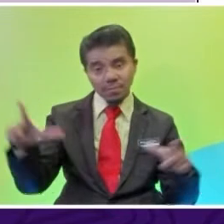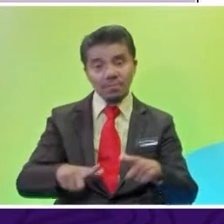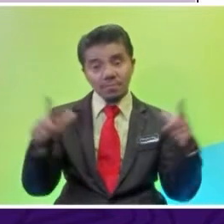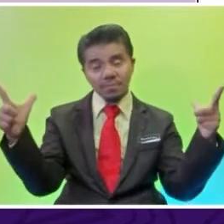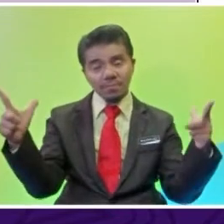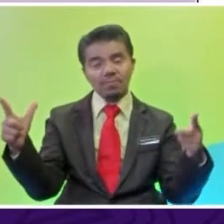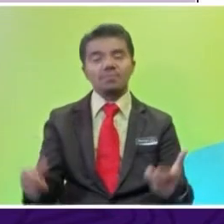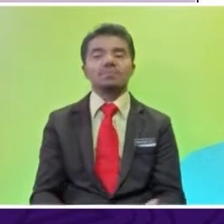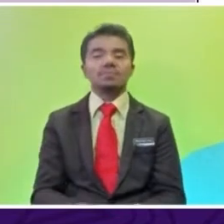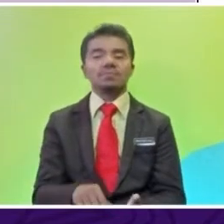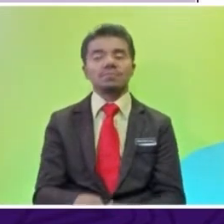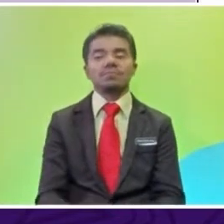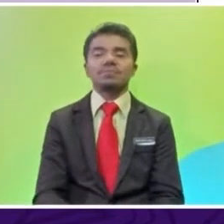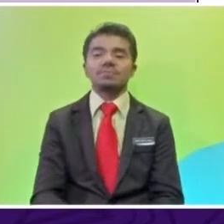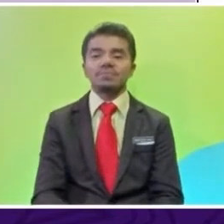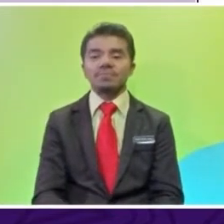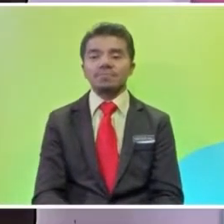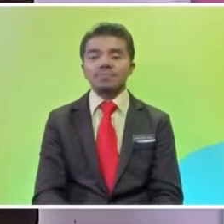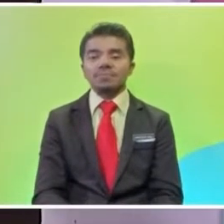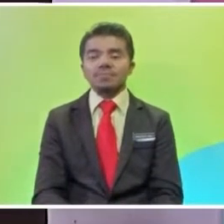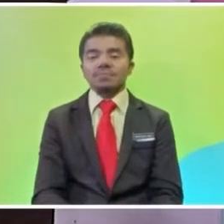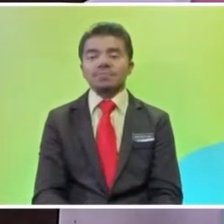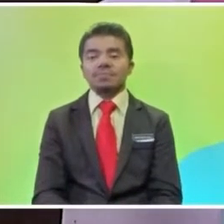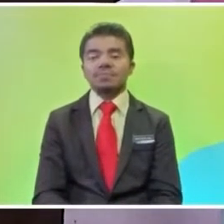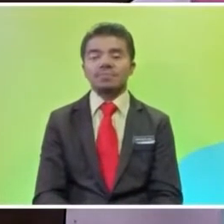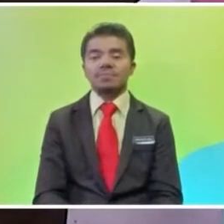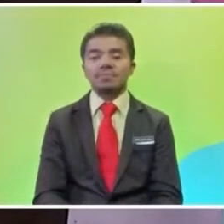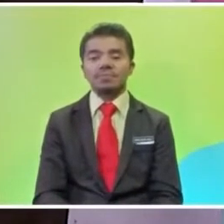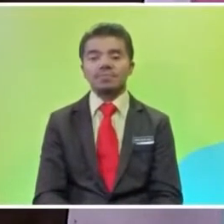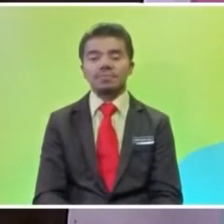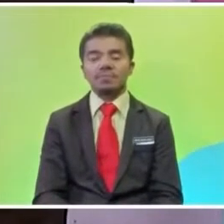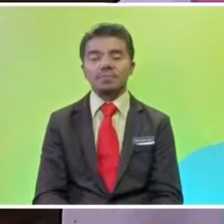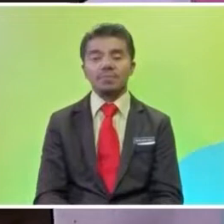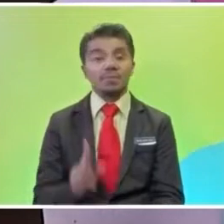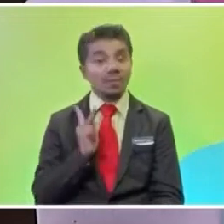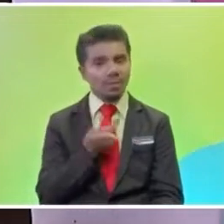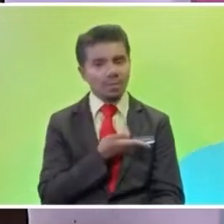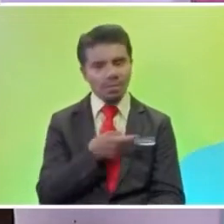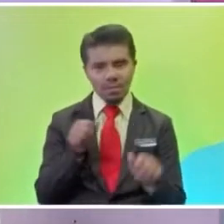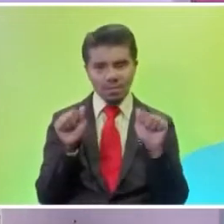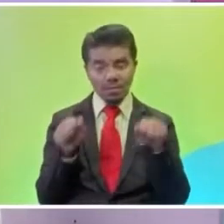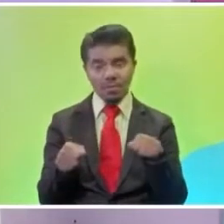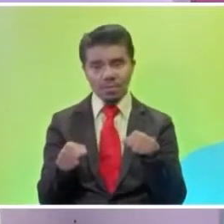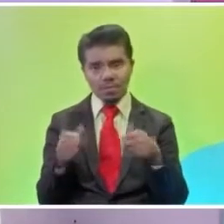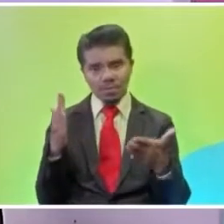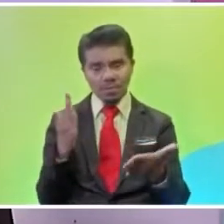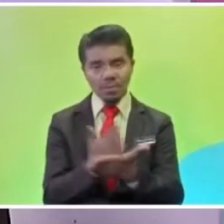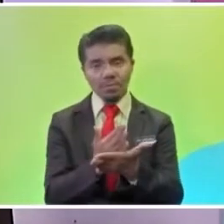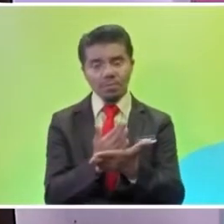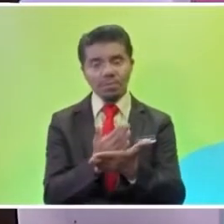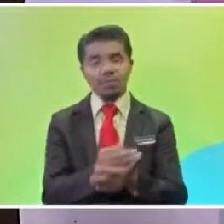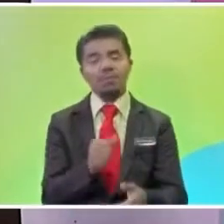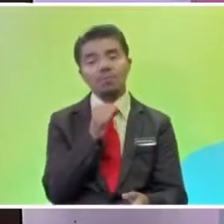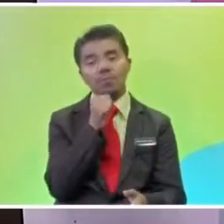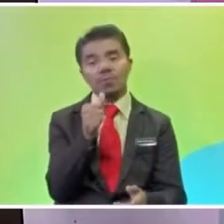penyalahgunaan nada Nah kalau kita lihat nih penetapan tahap penguasaan murid ini tidak dijalankan pada sekali